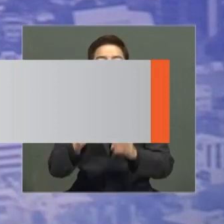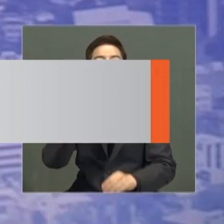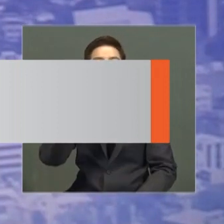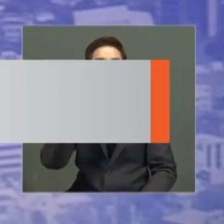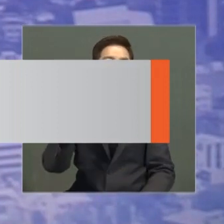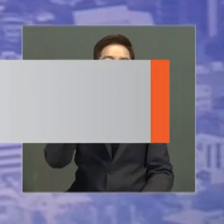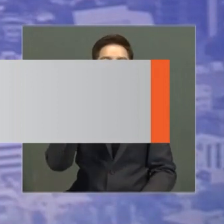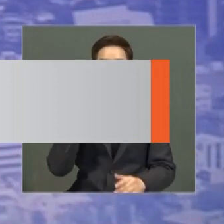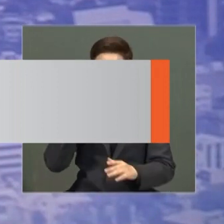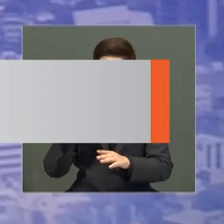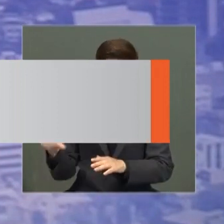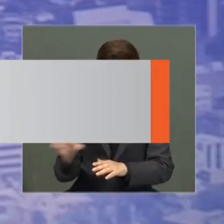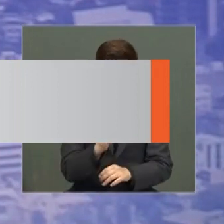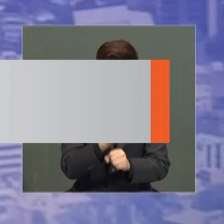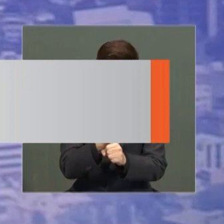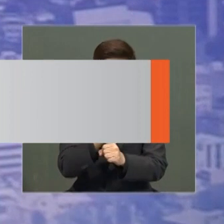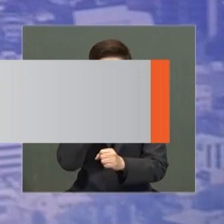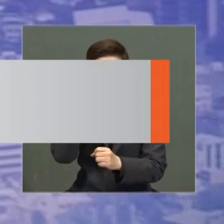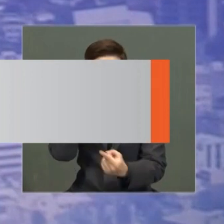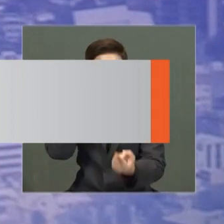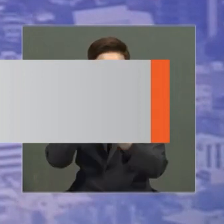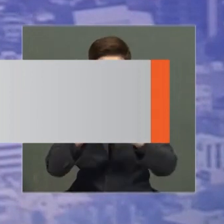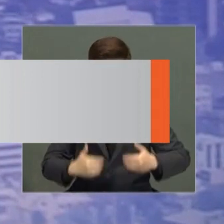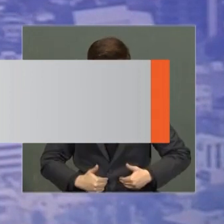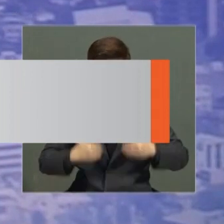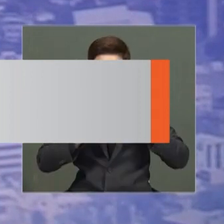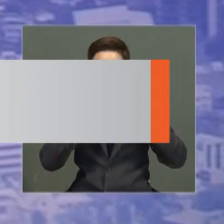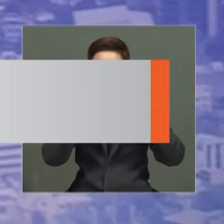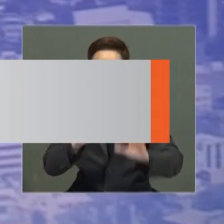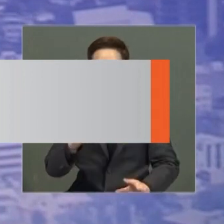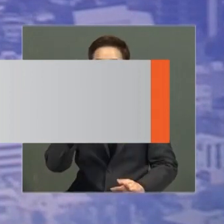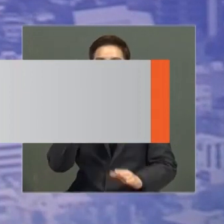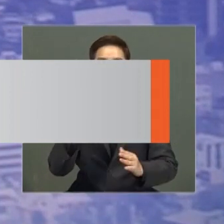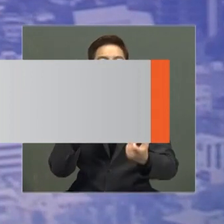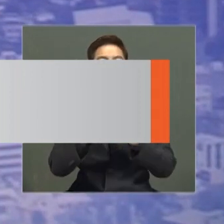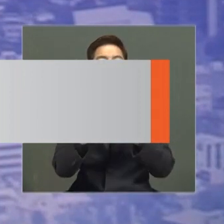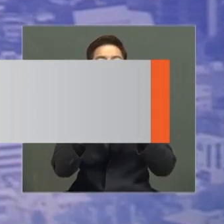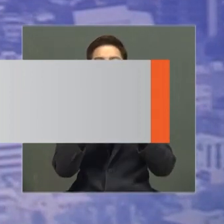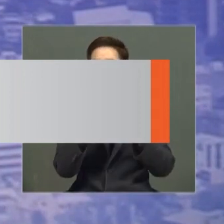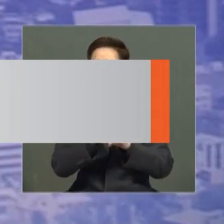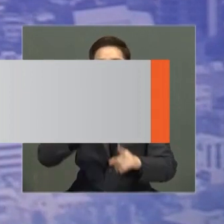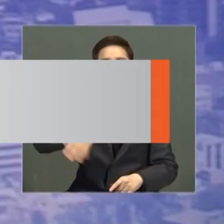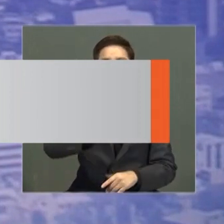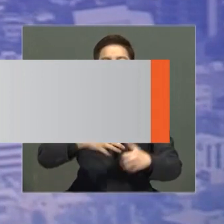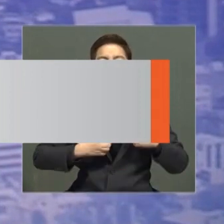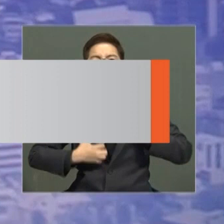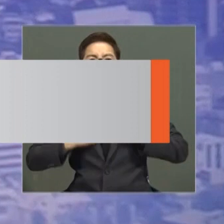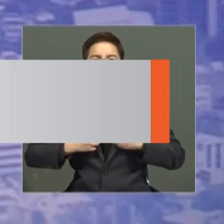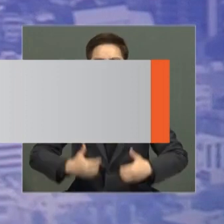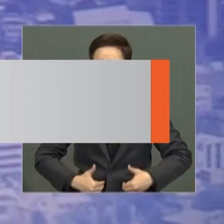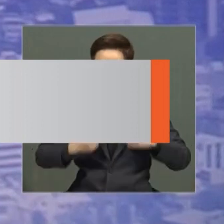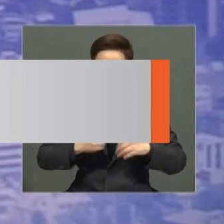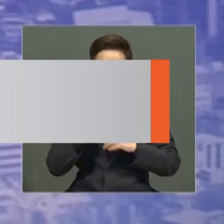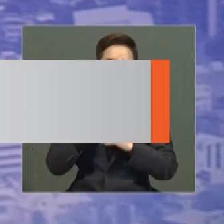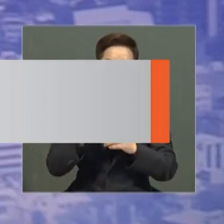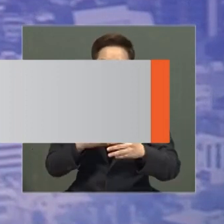ๆแล้วก็นำมาสู่การที่จะไปสู่ชีวิตวิถีใหม่อย่างที่ว่าอาจจะมีความลำบากในการใช้ชีวิตหรือว่า